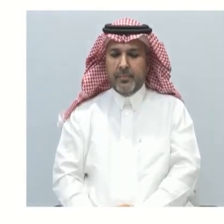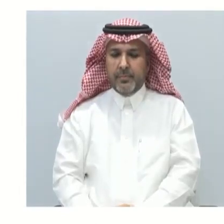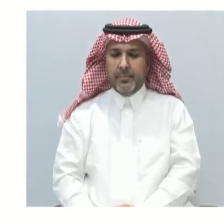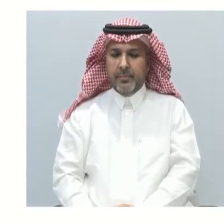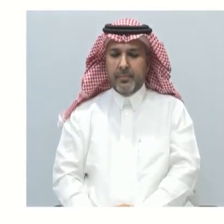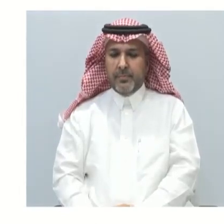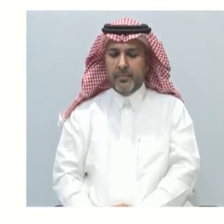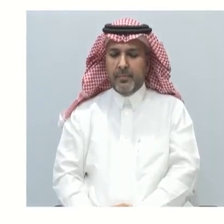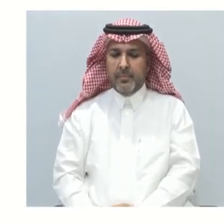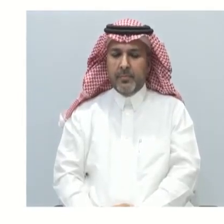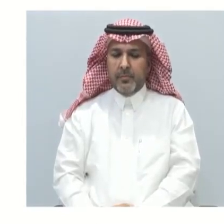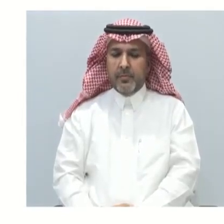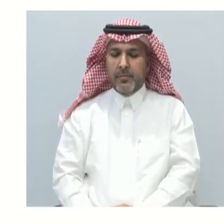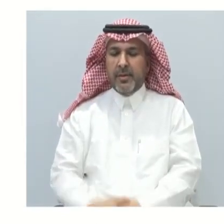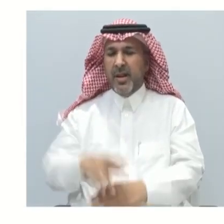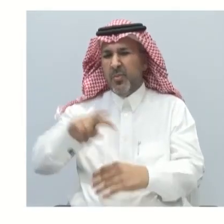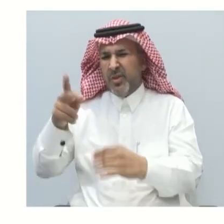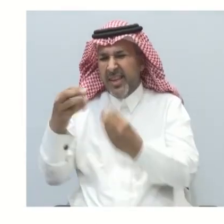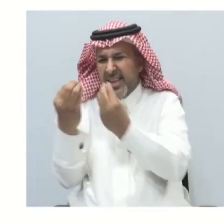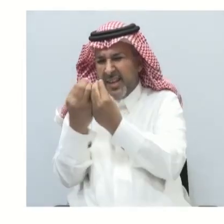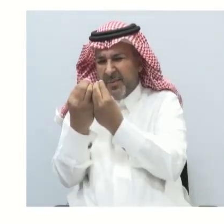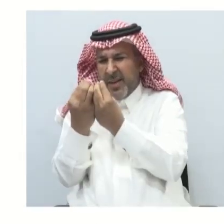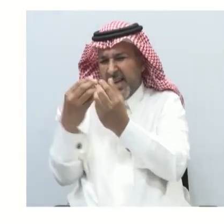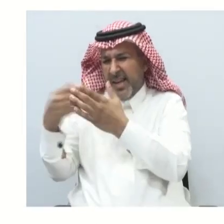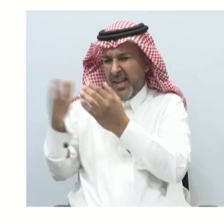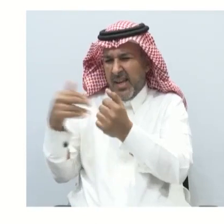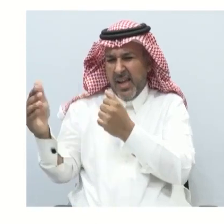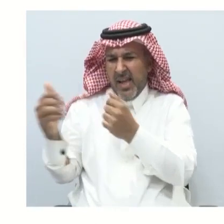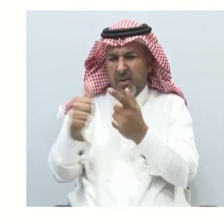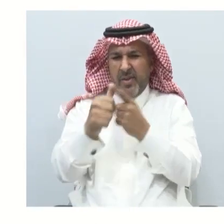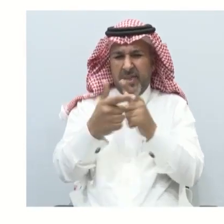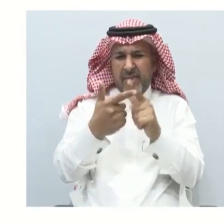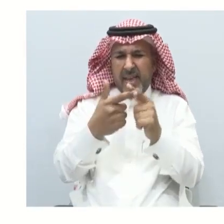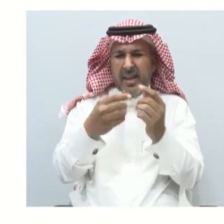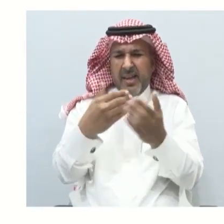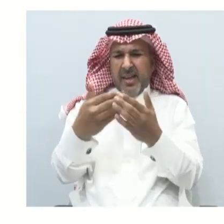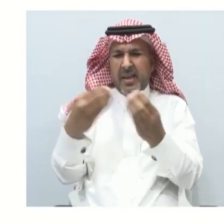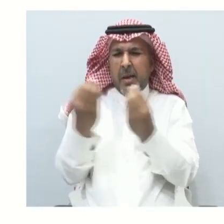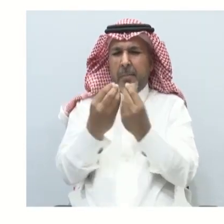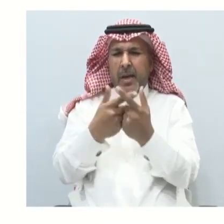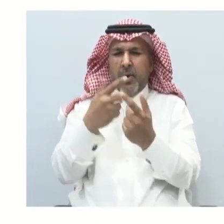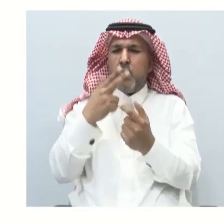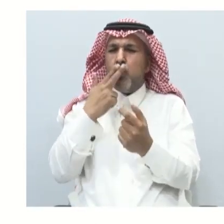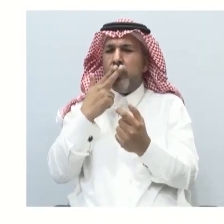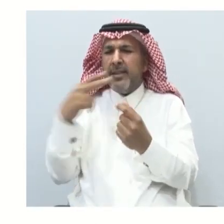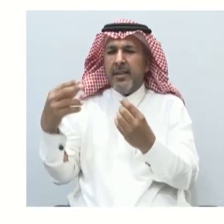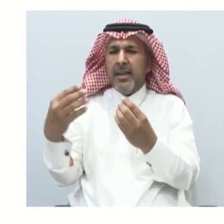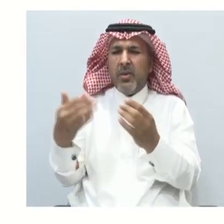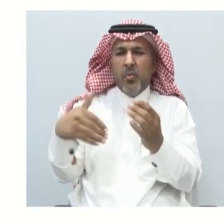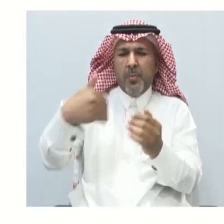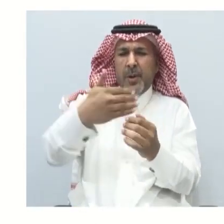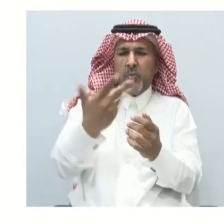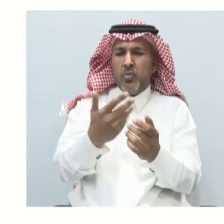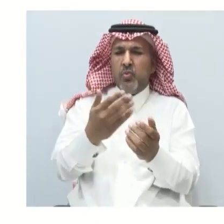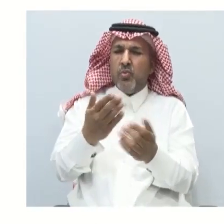والتابع في كل فقره من ه الفقرات هذه التدخين سبب رئيس للاصابه بامراض القلب والشرايين فهل